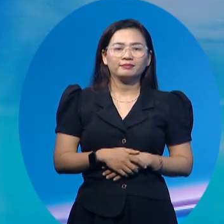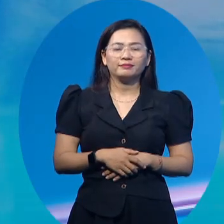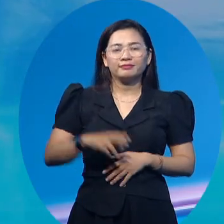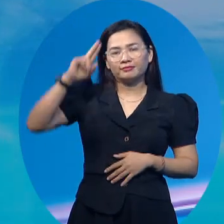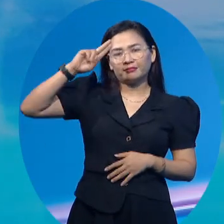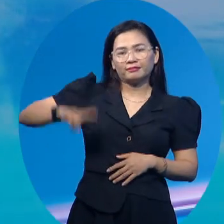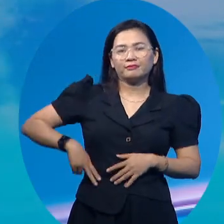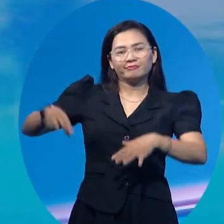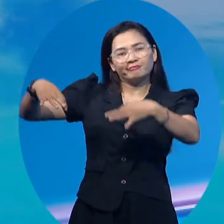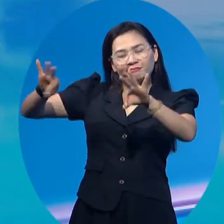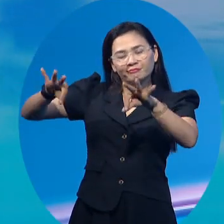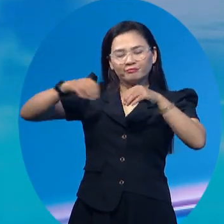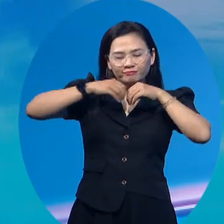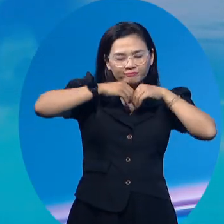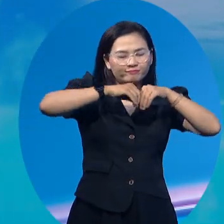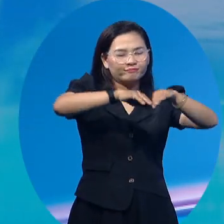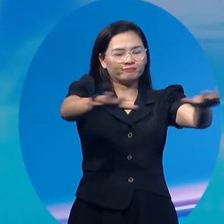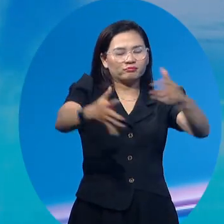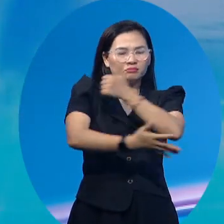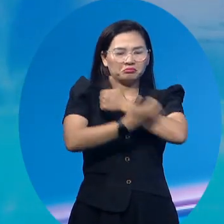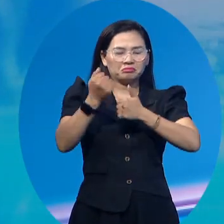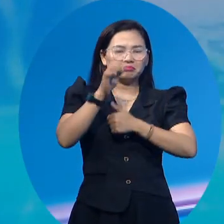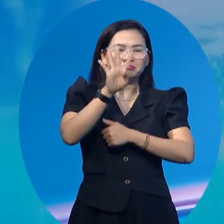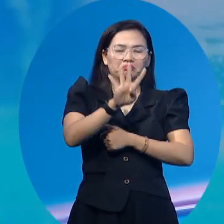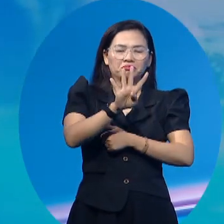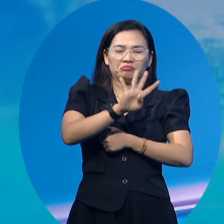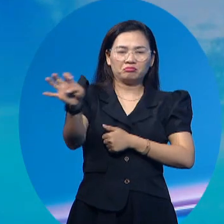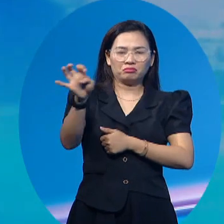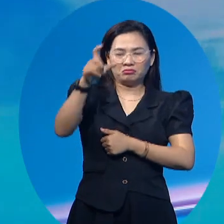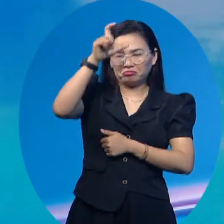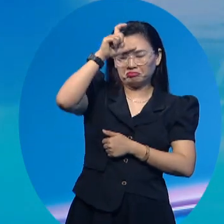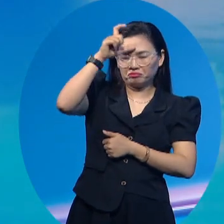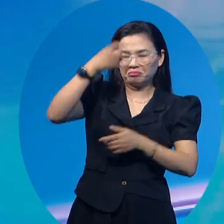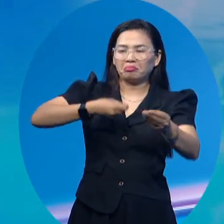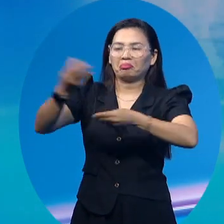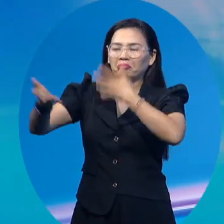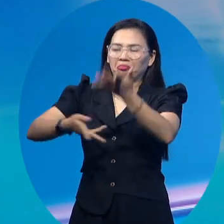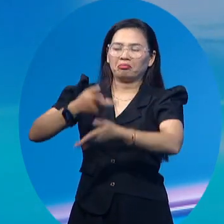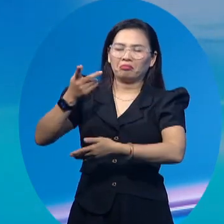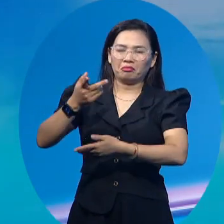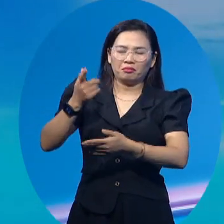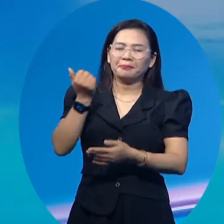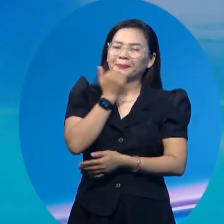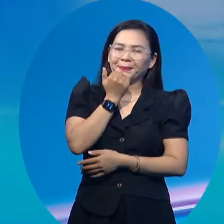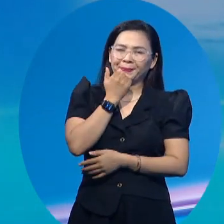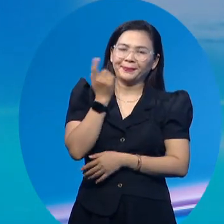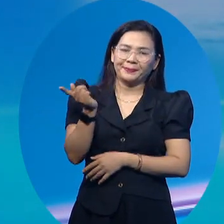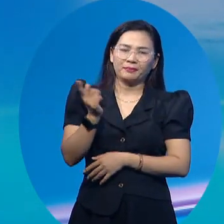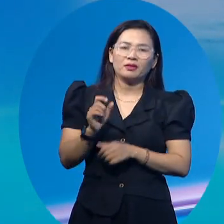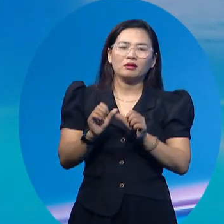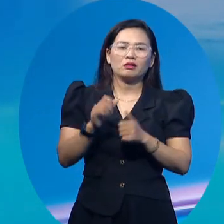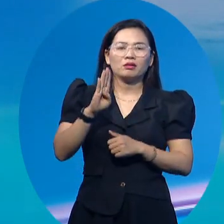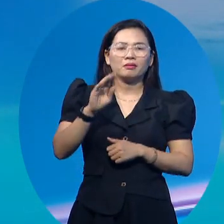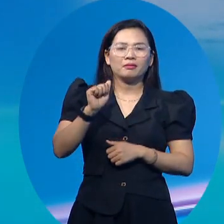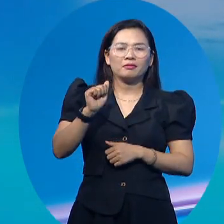Cảnh sát Tây Ban Nha thông báo đã giải cứu hơn 400 cá thể động vật bị buôn bán bất hợp pháp sau một cuộc truy quét tại Barcelona. Đa